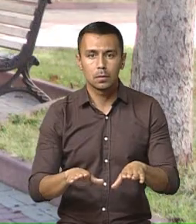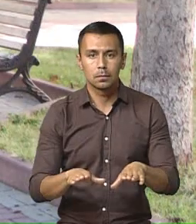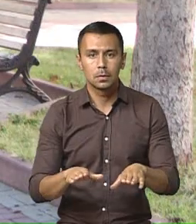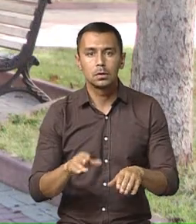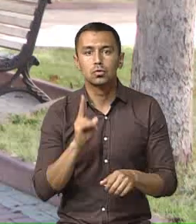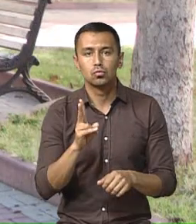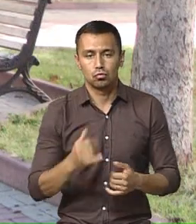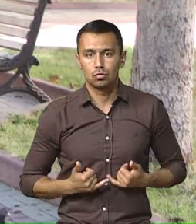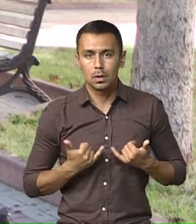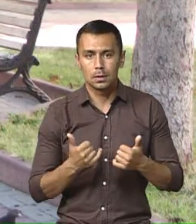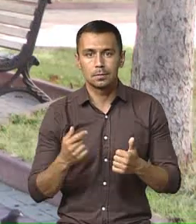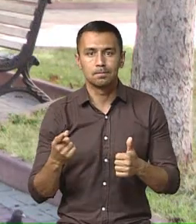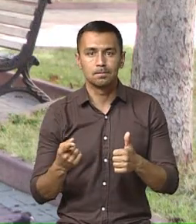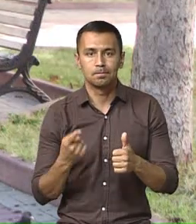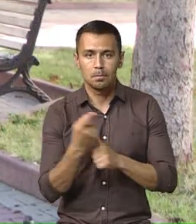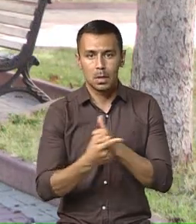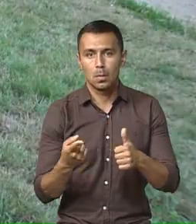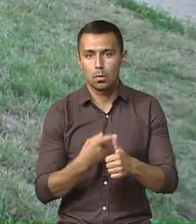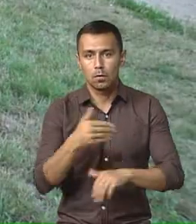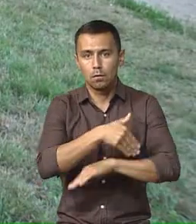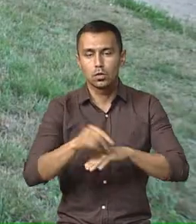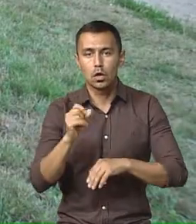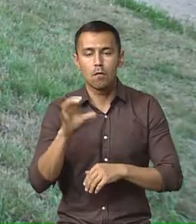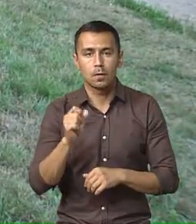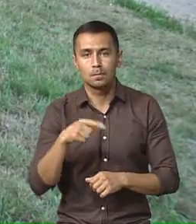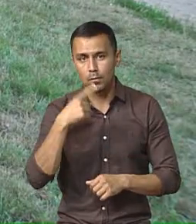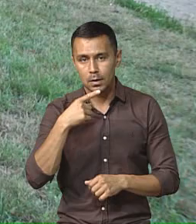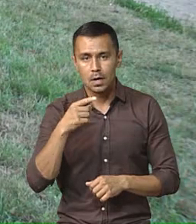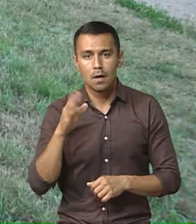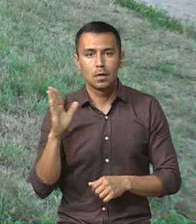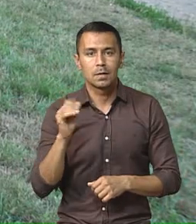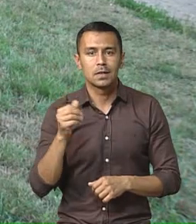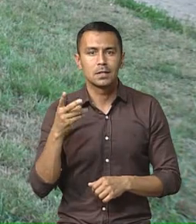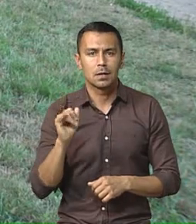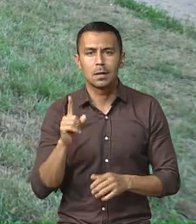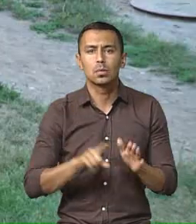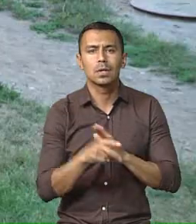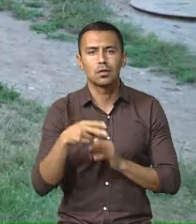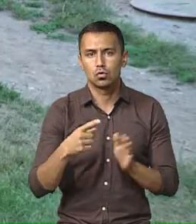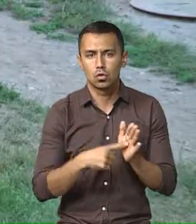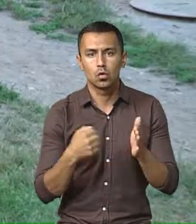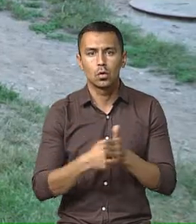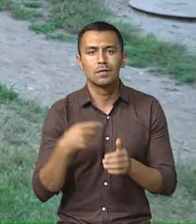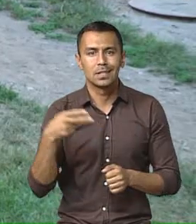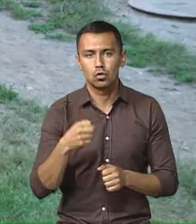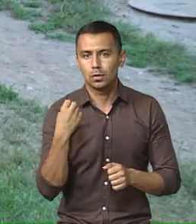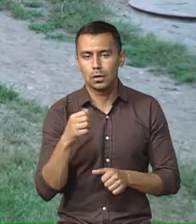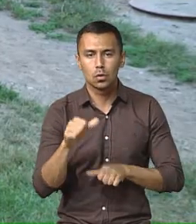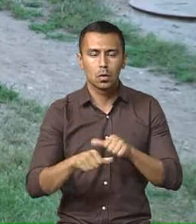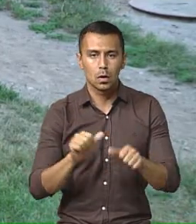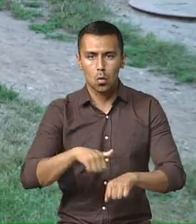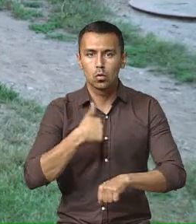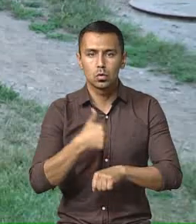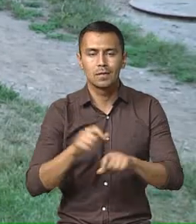чию честь перейменовуватимуть вулицю Чехова. За словами Володимира Швеця, який з 2006 по 2014 роки